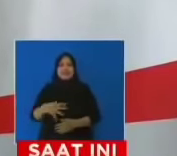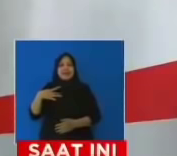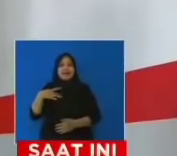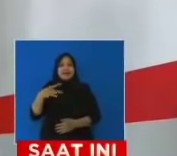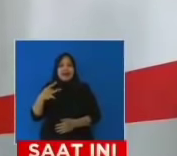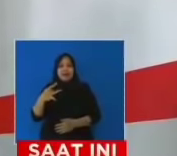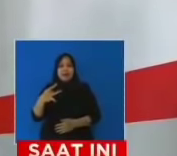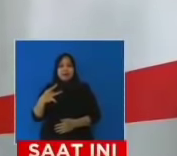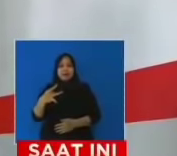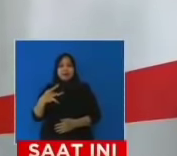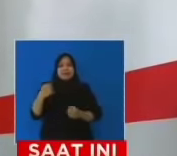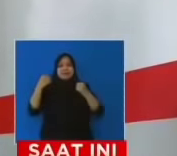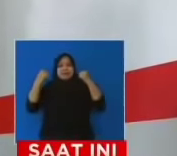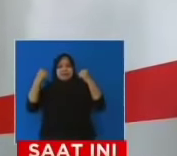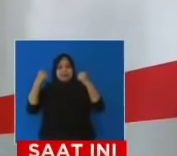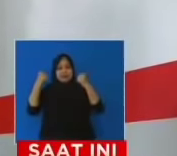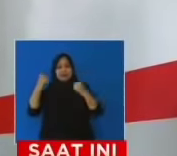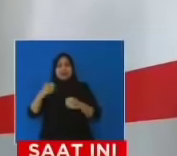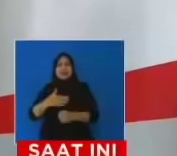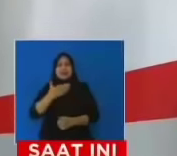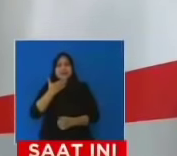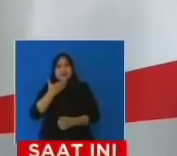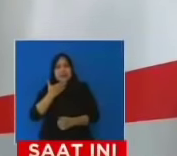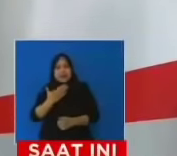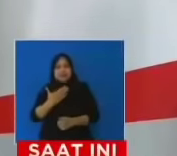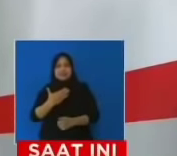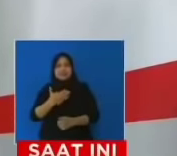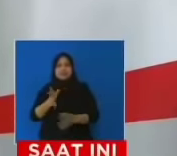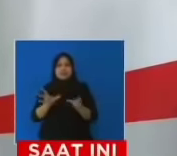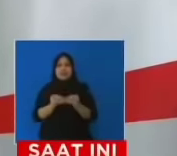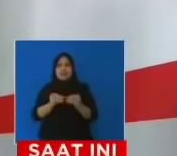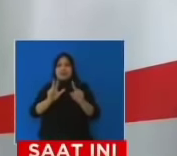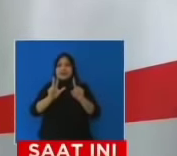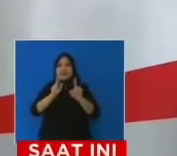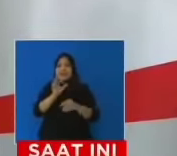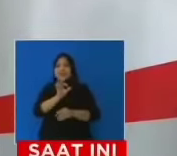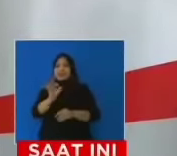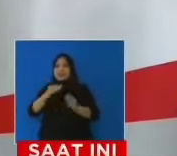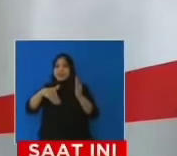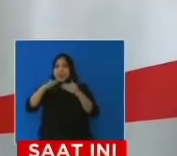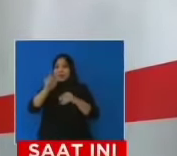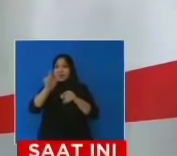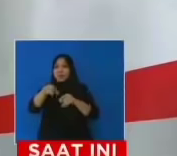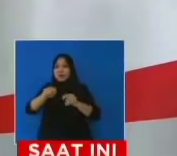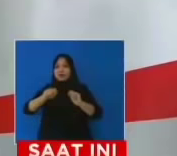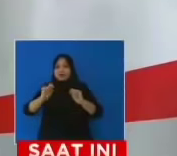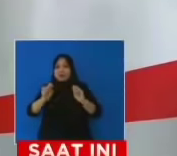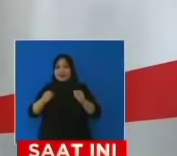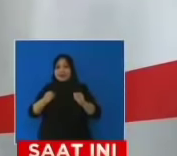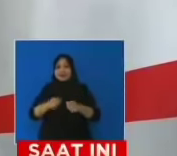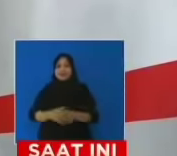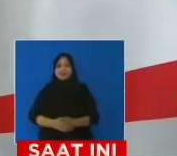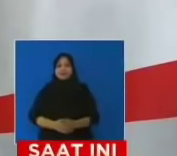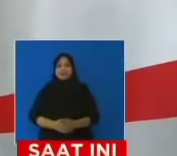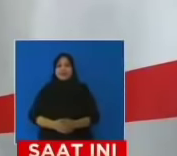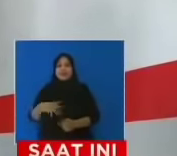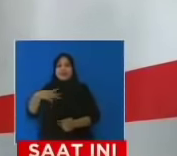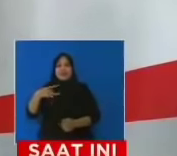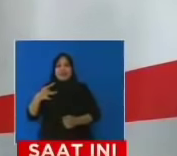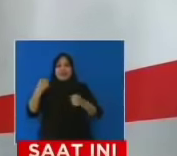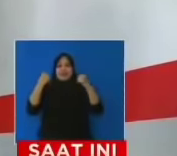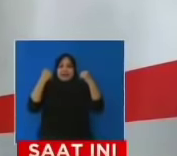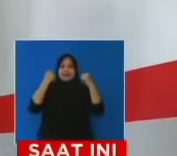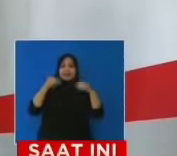medis, terima kasih, sudah lebih dari 18.000 yang mendaftar, baik relawan medis